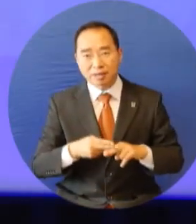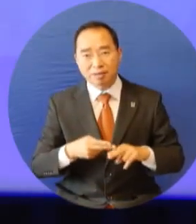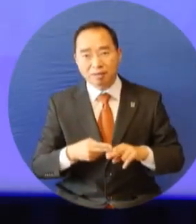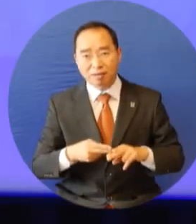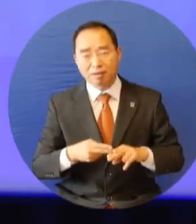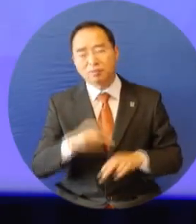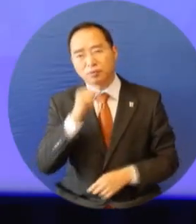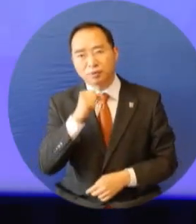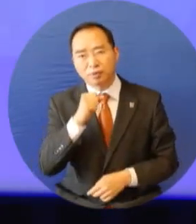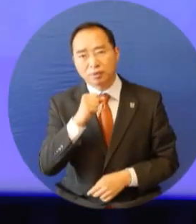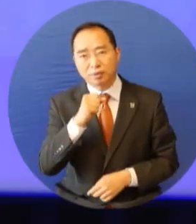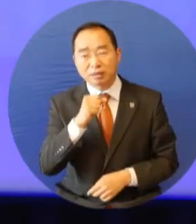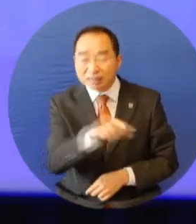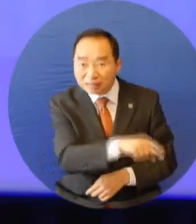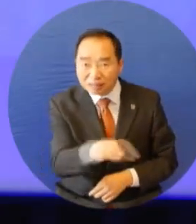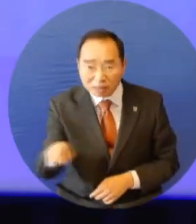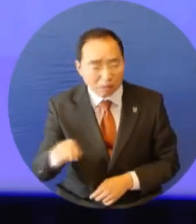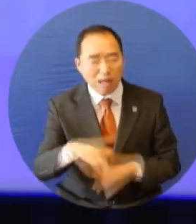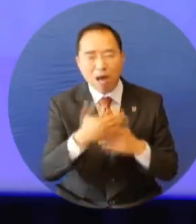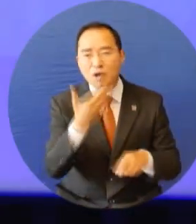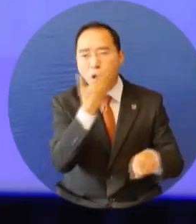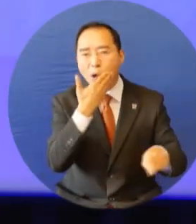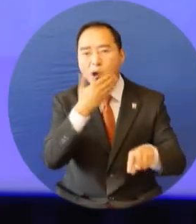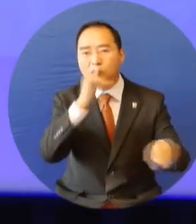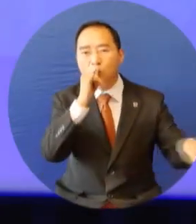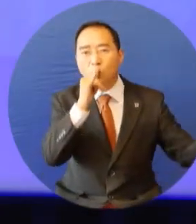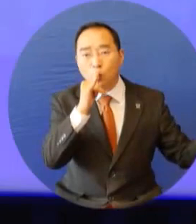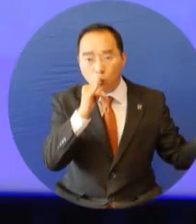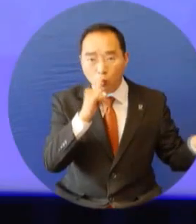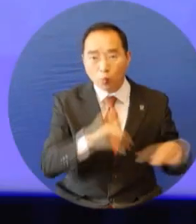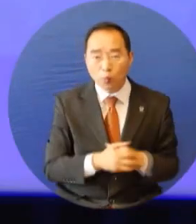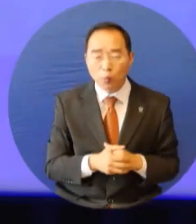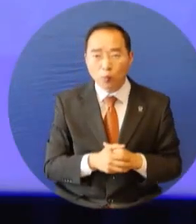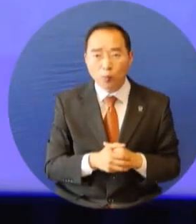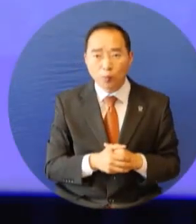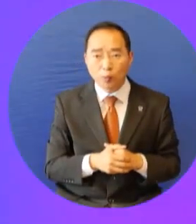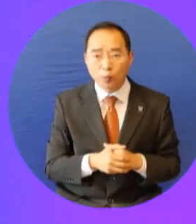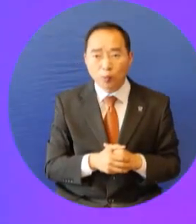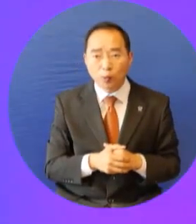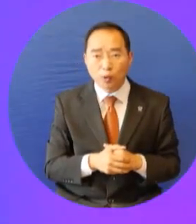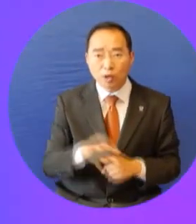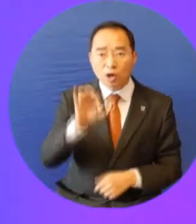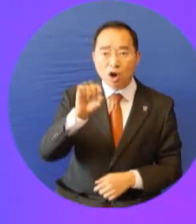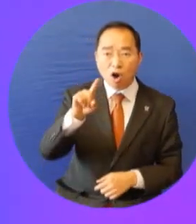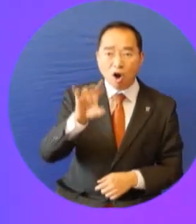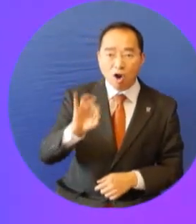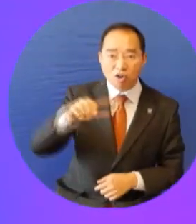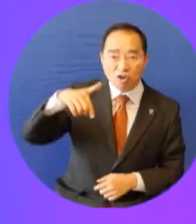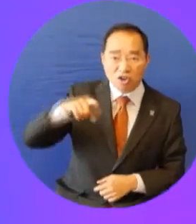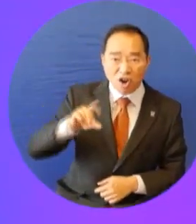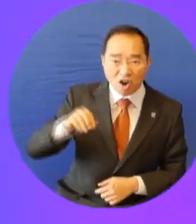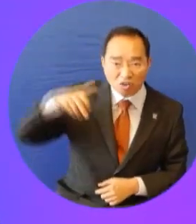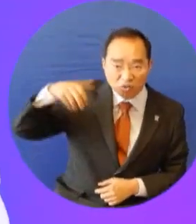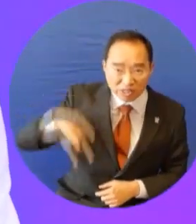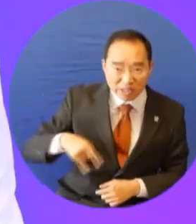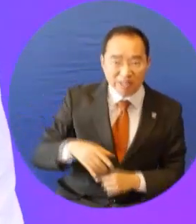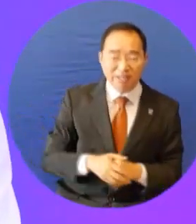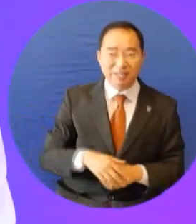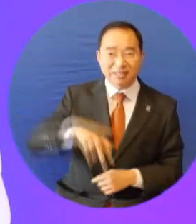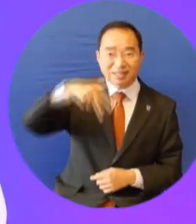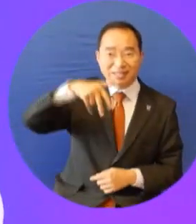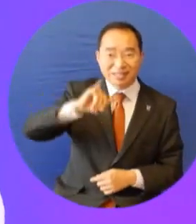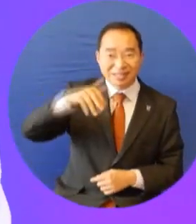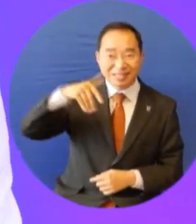시키면은 그것은 모든 게 값을 가지고 있습니다. 값을 가지고 있어서 이